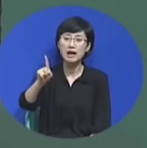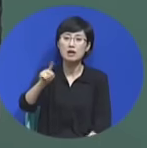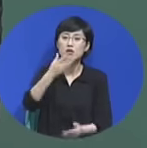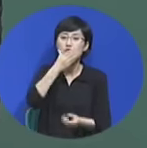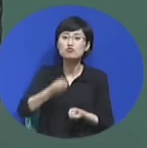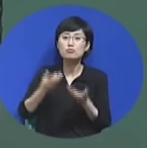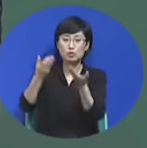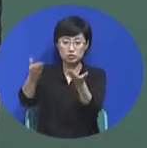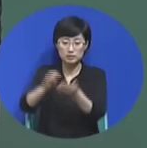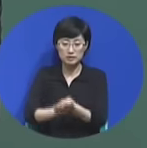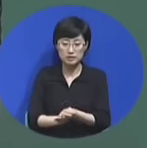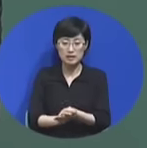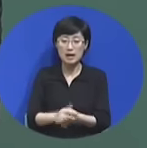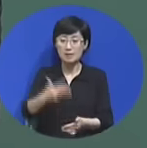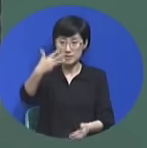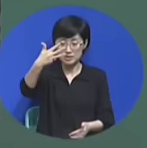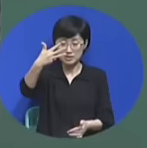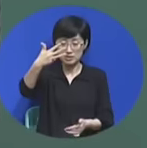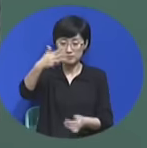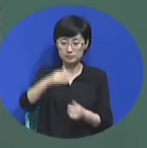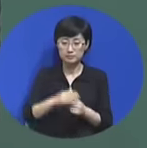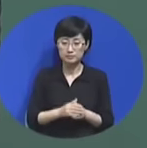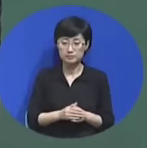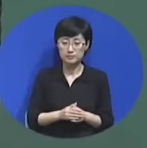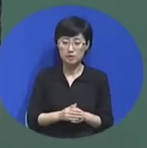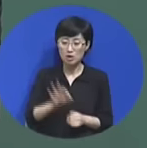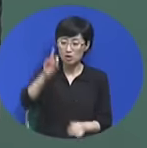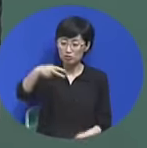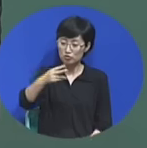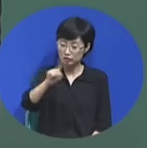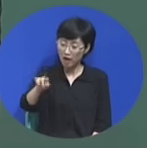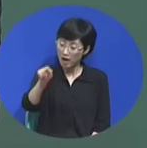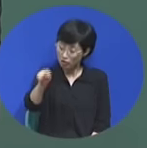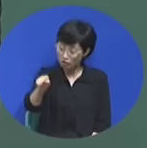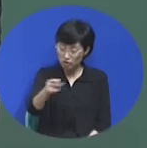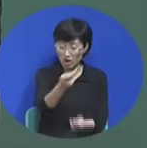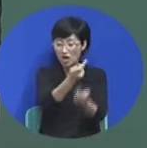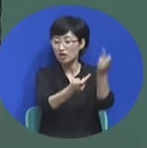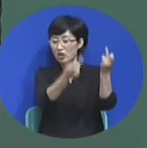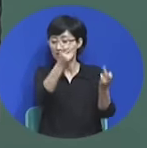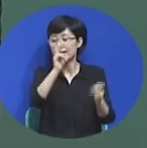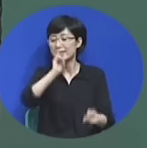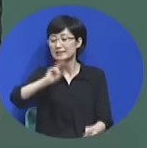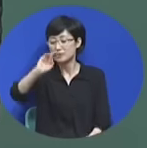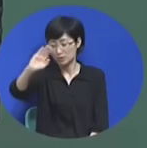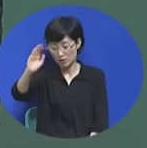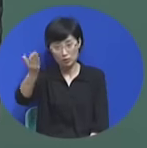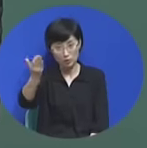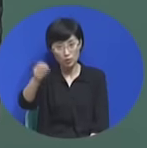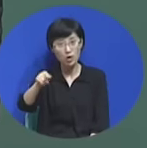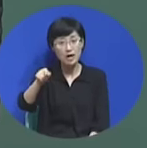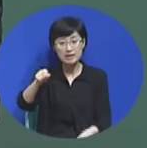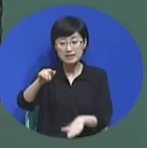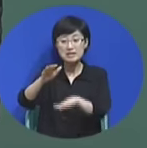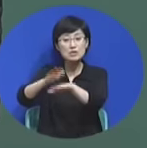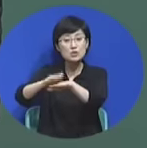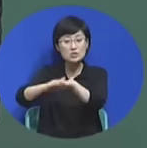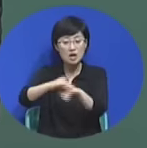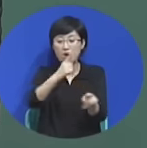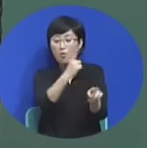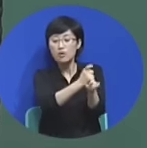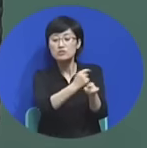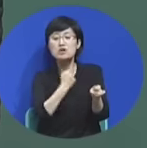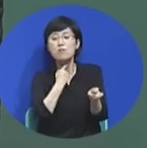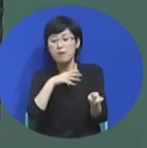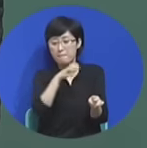자, 18절에 한번 보겠습니다. 시작. 看一下 8节。 유다야, 너는 내 형제의 찬송이 될지라. 내 손이 내 원수의